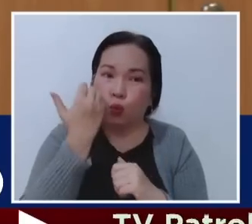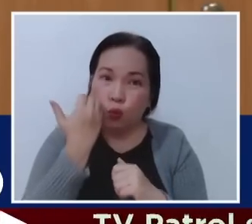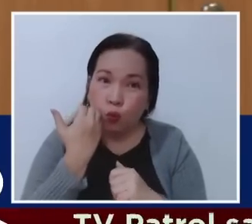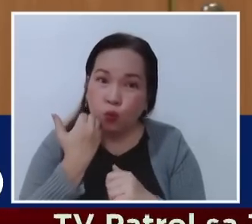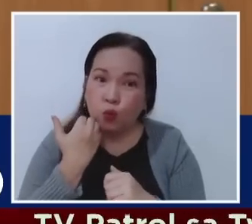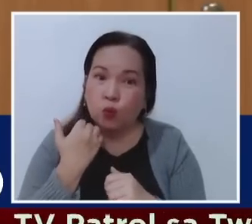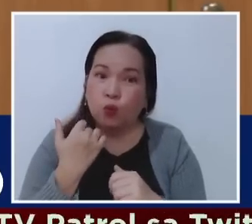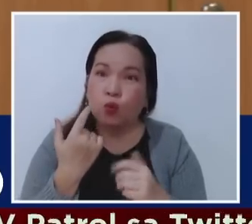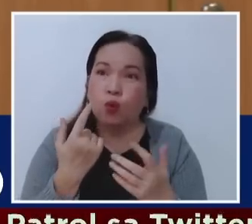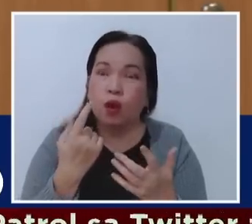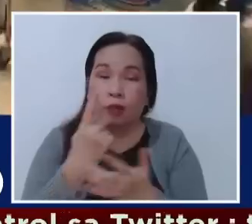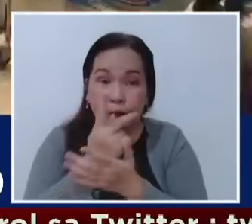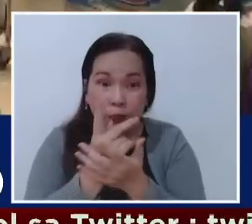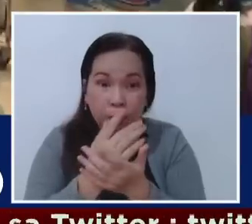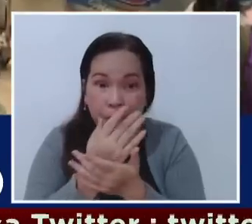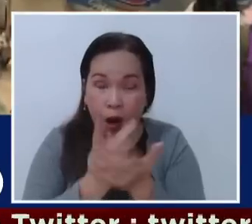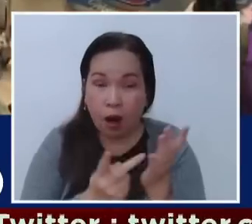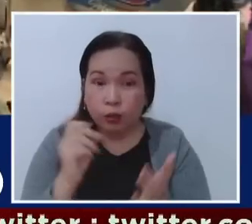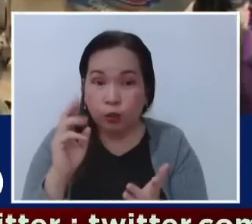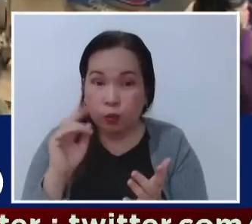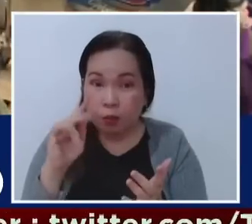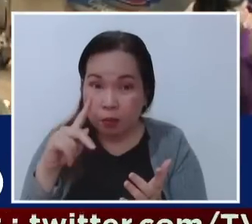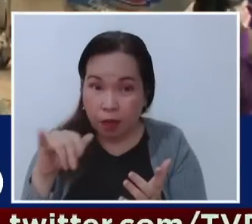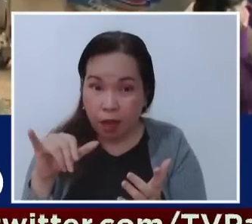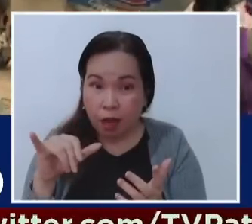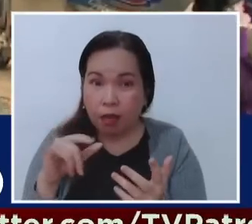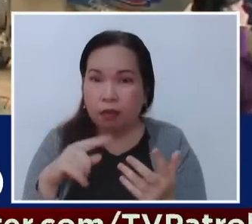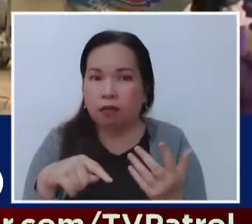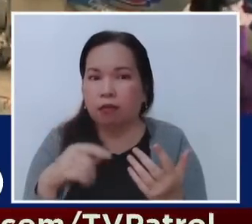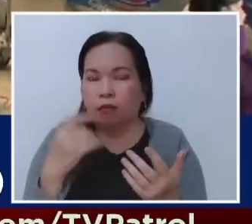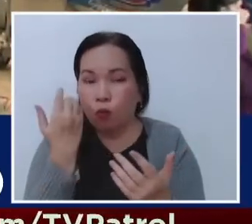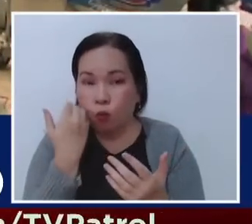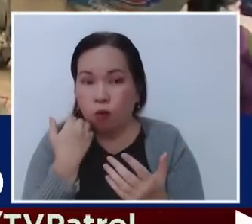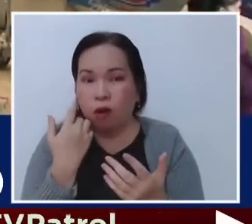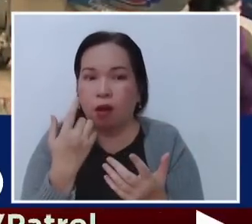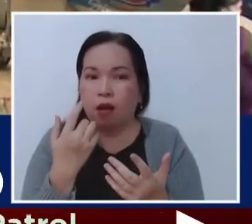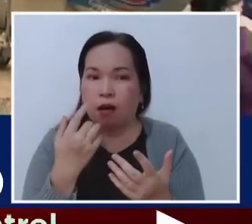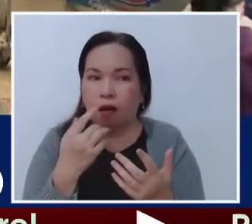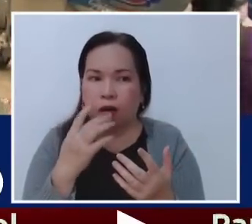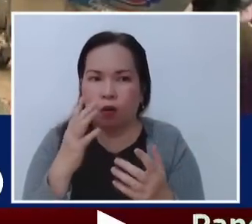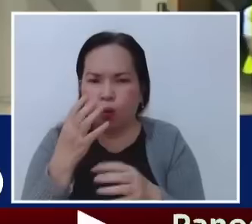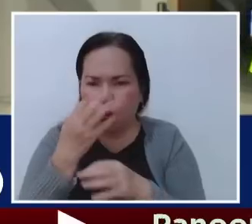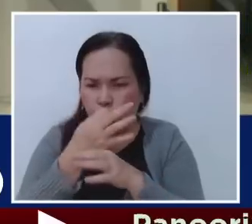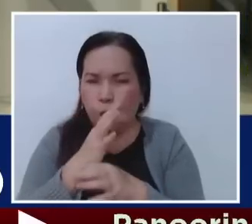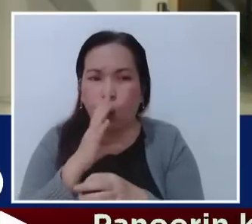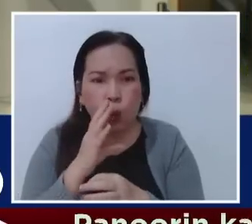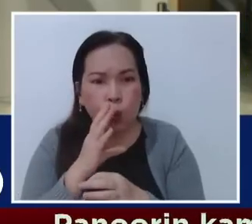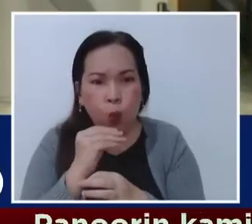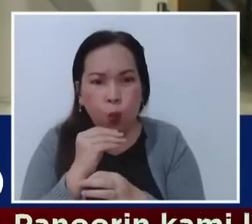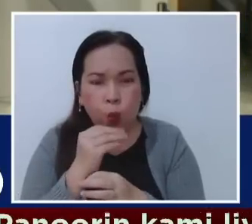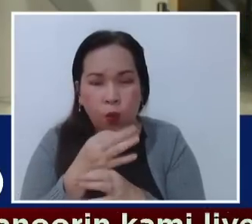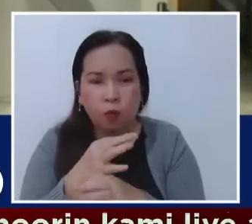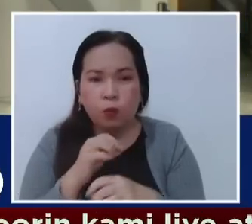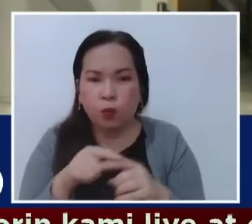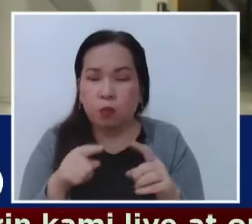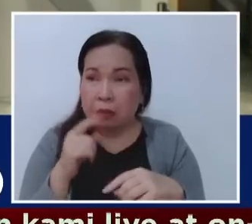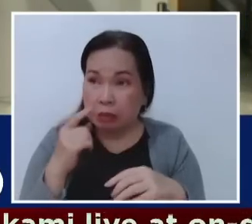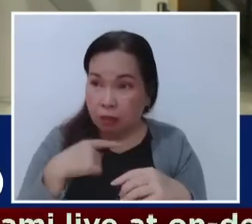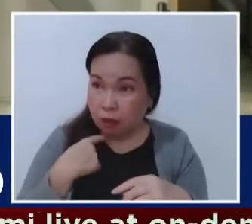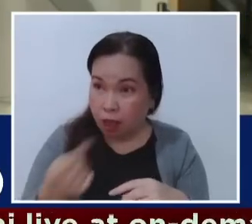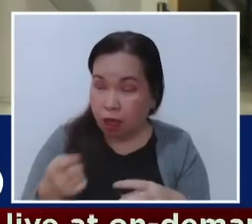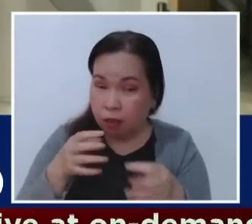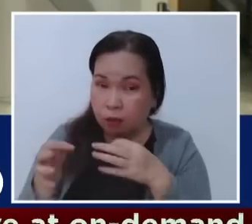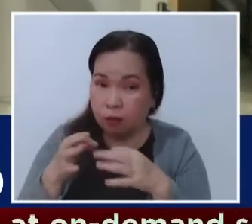equipment at wala kang maintenance. Hindi mo pwede sigurong sabihin na kaya merong ganito ay because